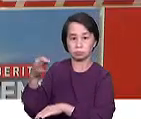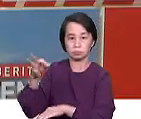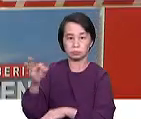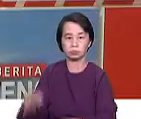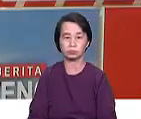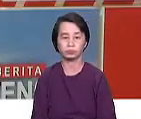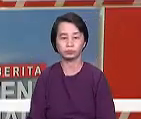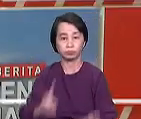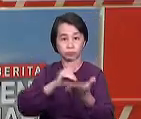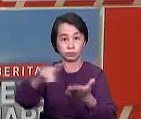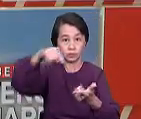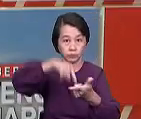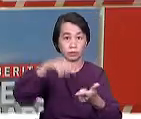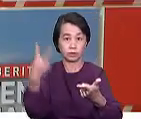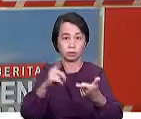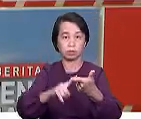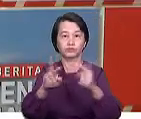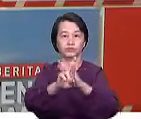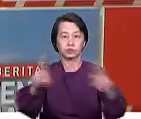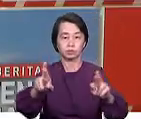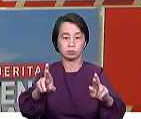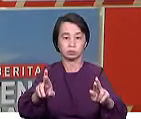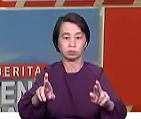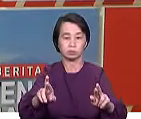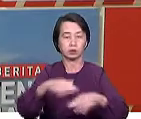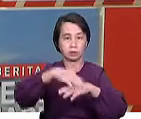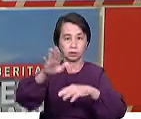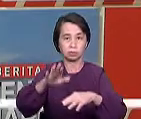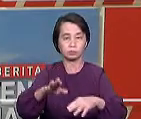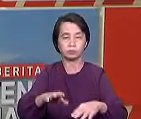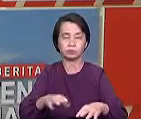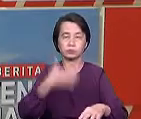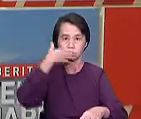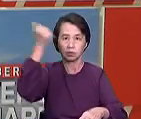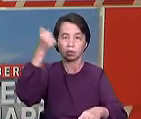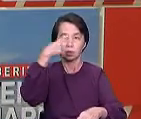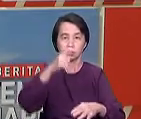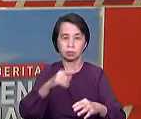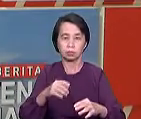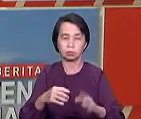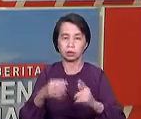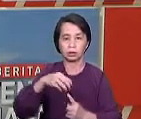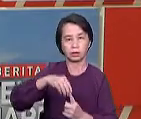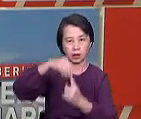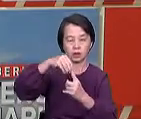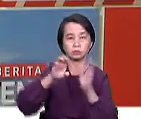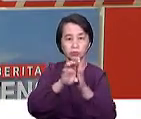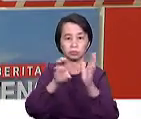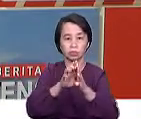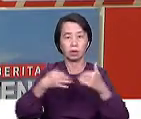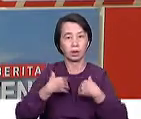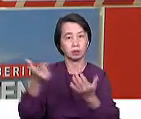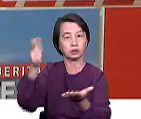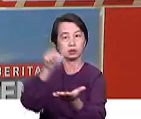minggu lalu dan pada minggu ini pastinya kita menyediakan laporan-laporan yang lebih komprehensif, laporan yang konkret, eksklusif. Seperti contoh kita ada